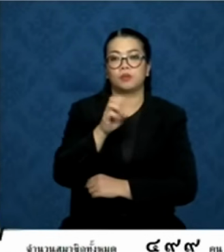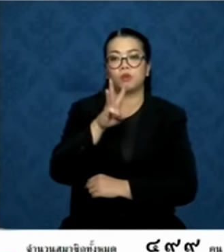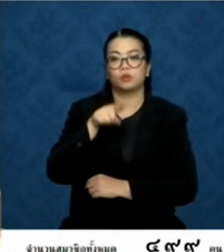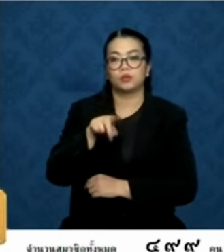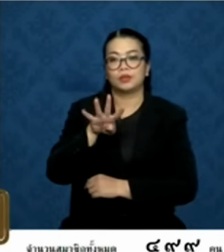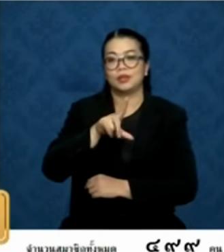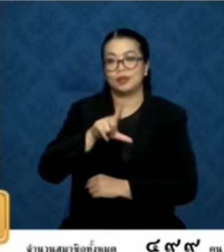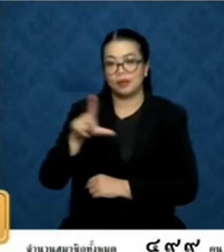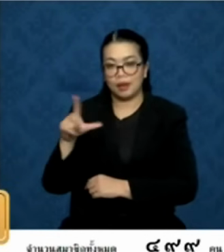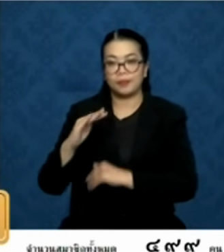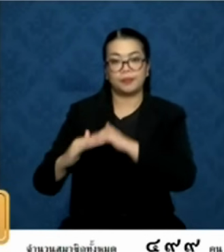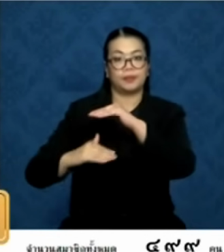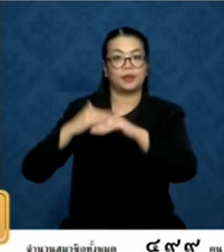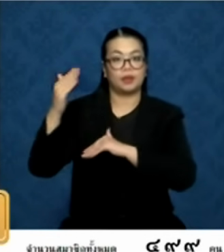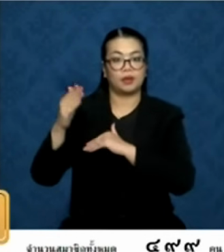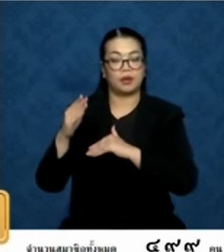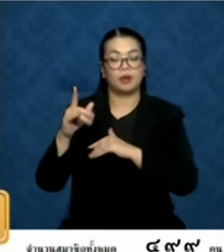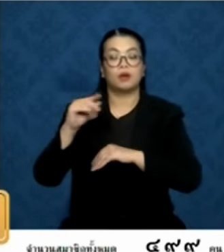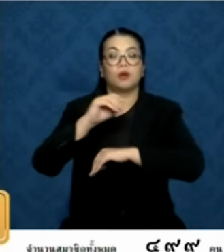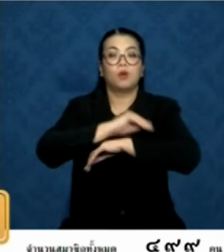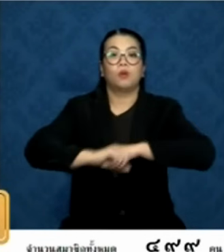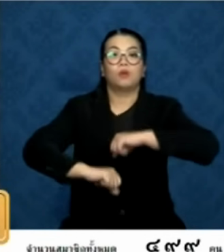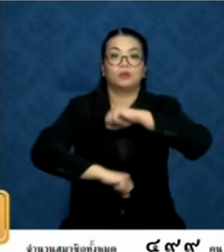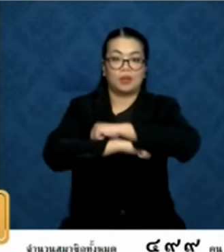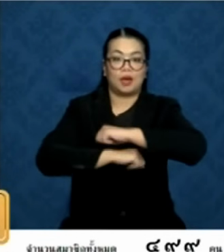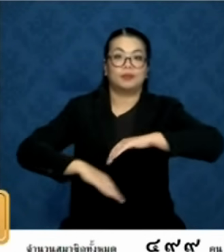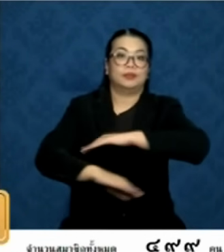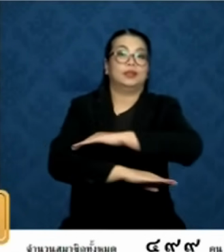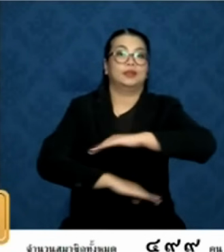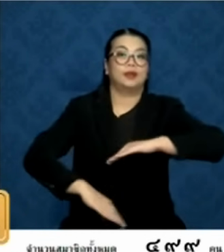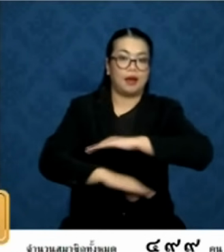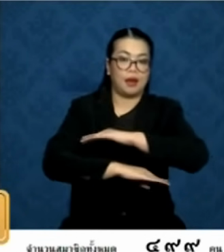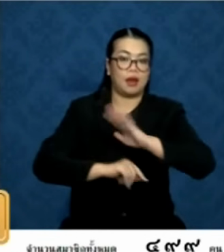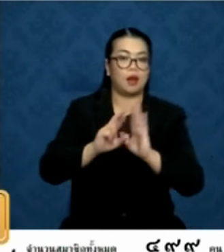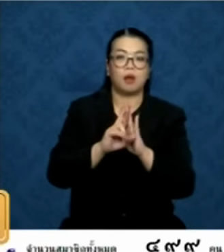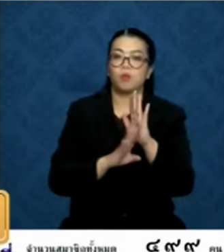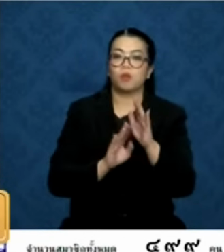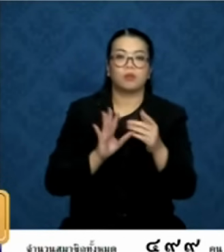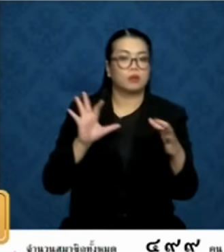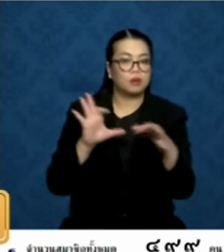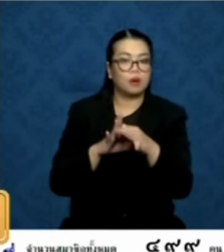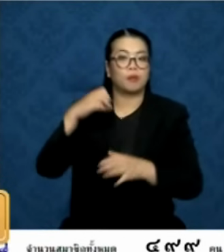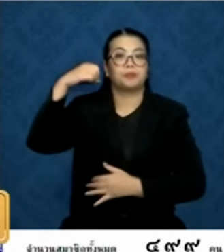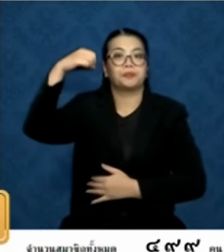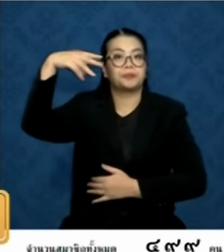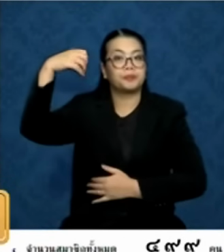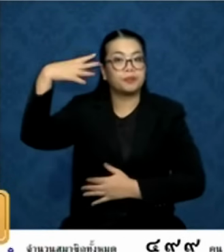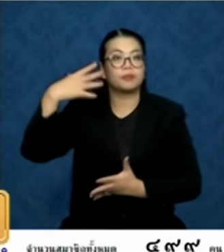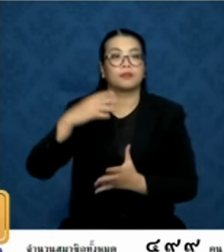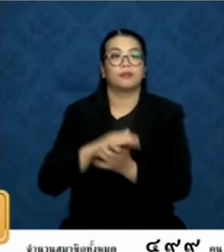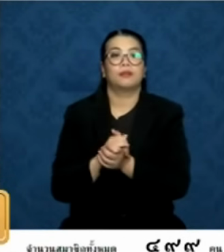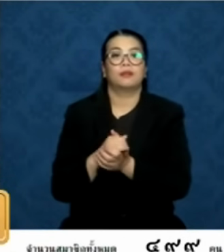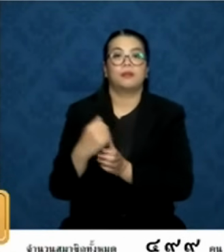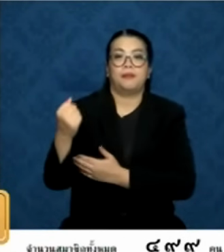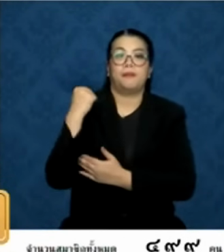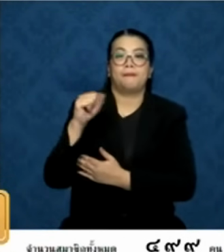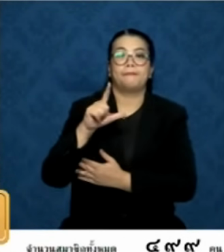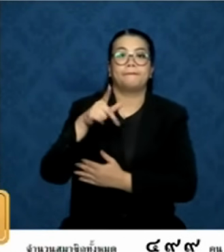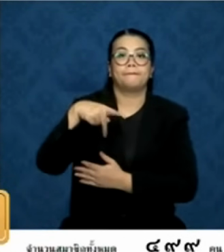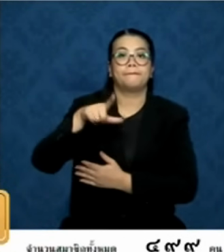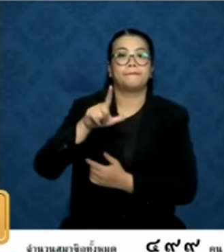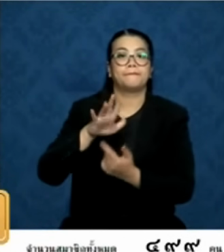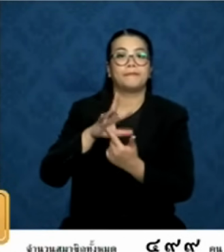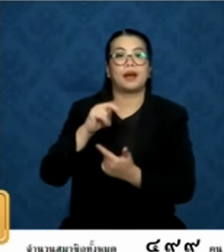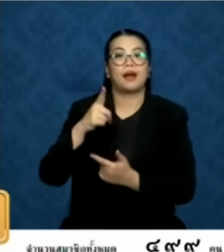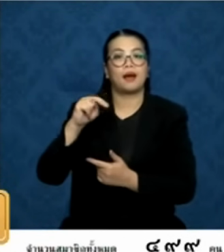1,916.4 ล้านบาทเพื่อพัฒนาโครงสร้างพื้นฐานด้านพลังงานทั้งระบบให้มีความมั่นคงสนับสนุนการ